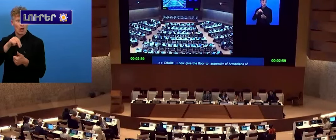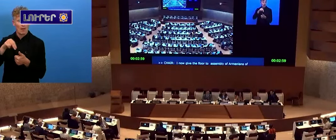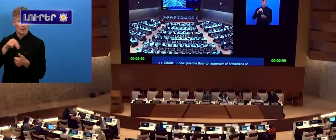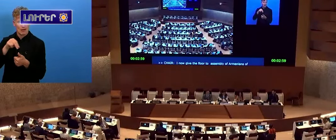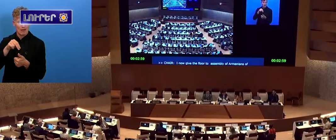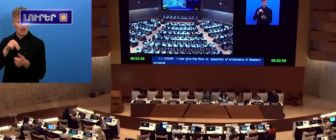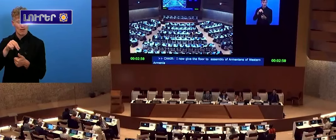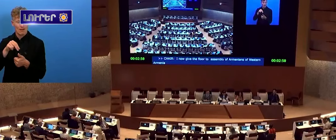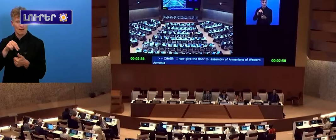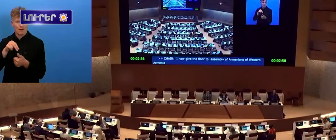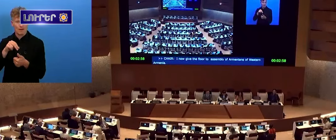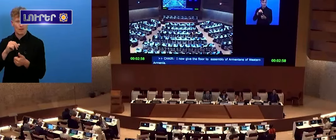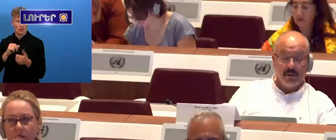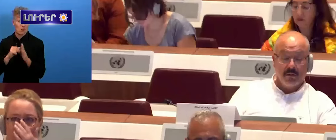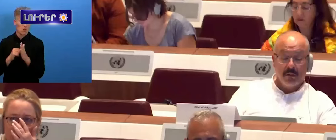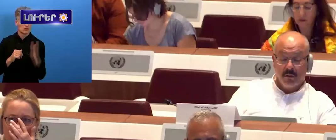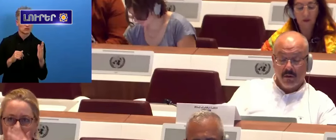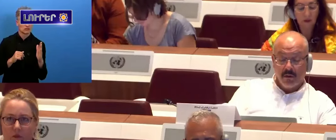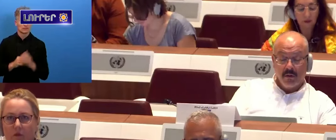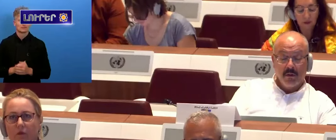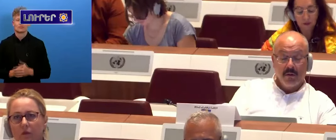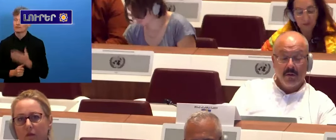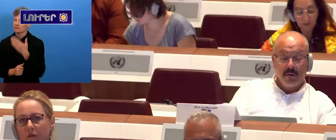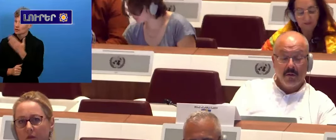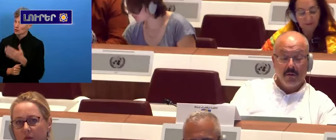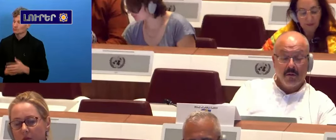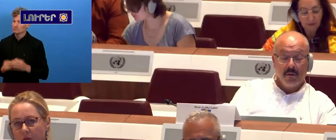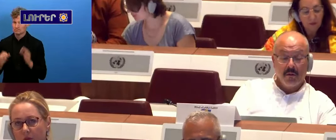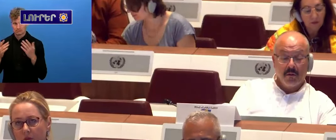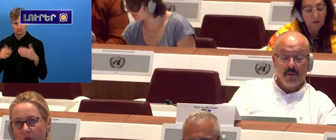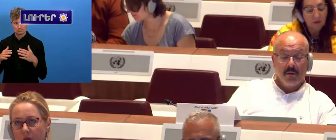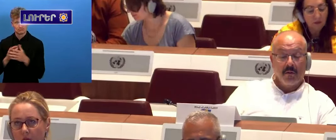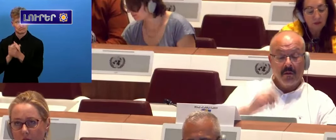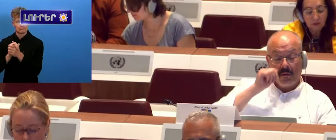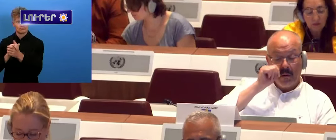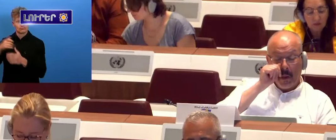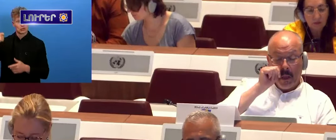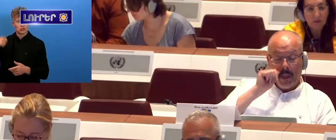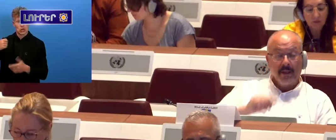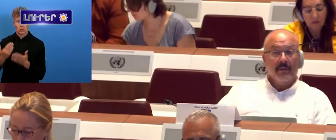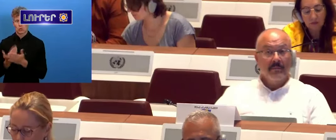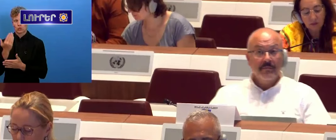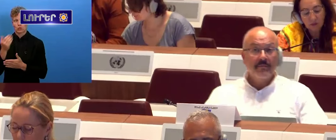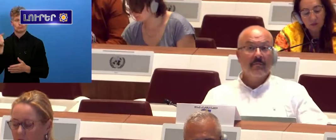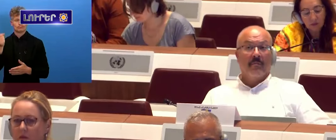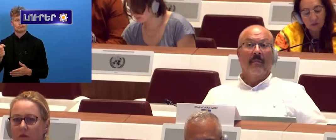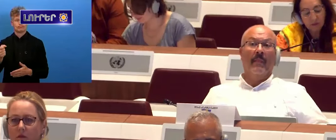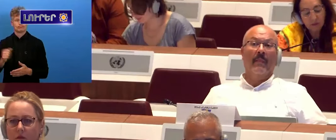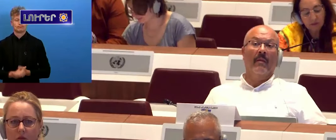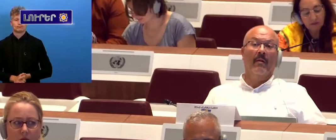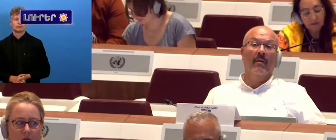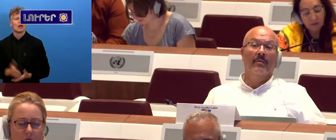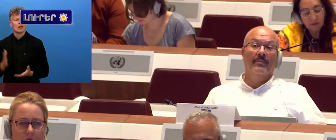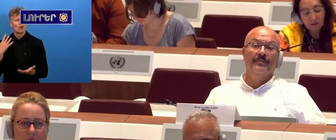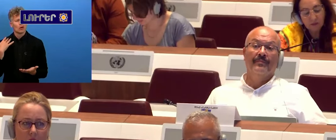նախակարմին ակաբրահամյան։ Հաննշեց ուծած է անձյալ դարի 120 հազար պնիկ հայուր ճապակմամասին արցախին մեջ, որոն գյոտ համից կդրված է